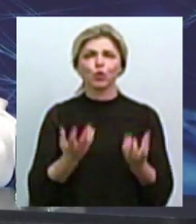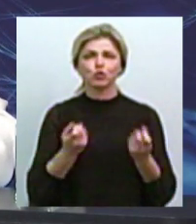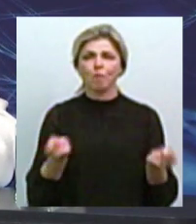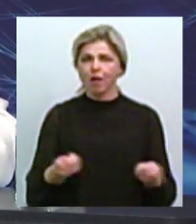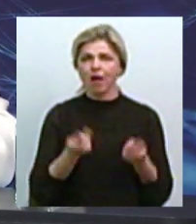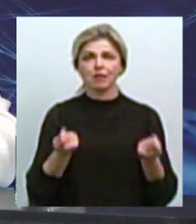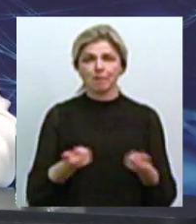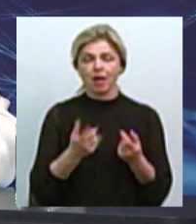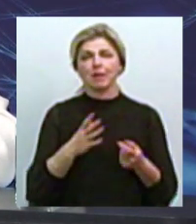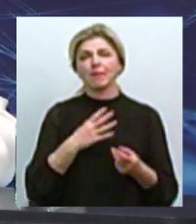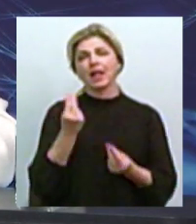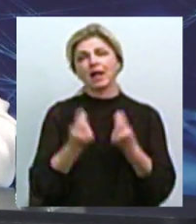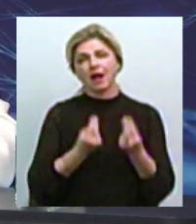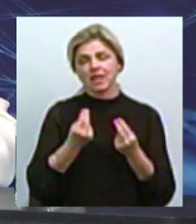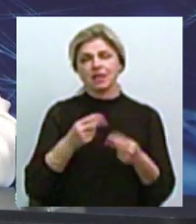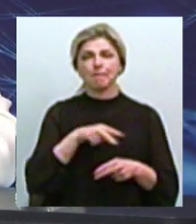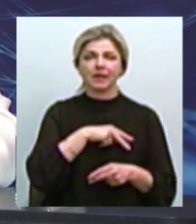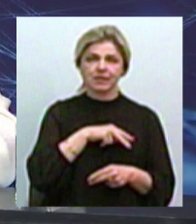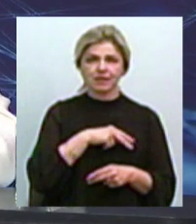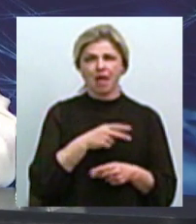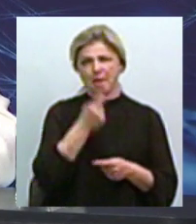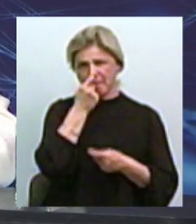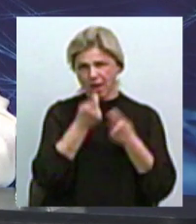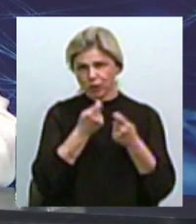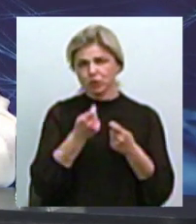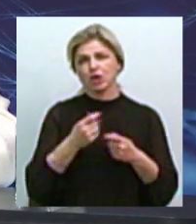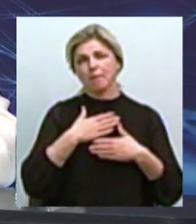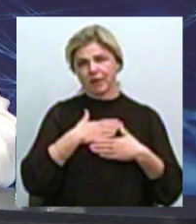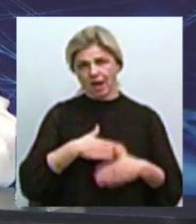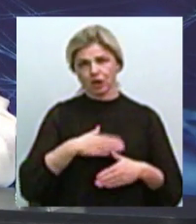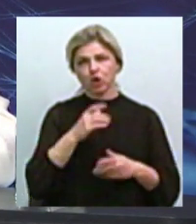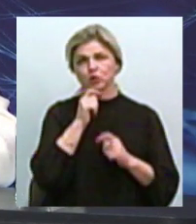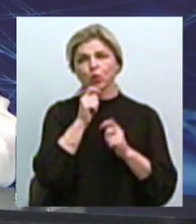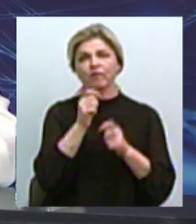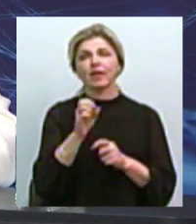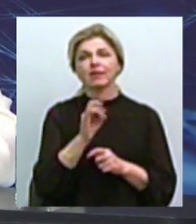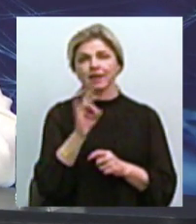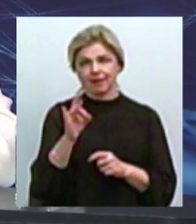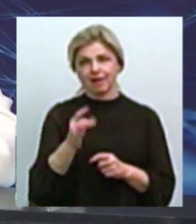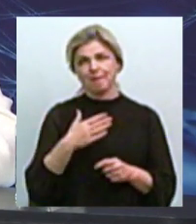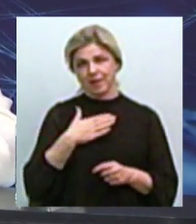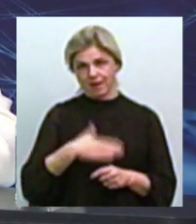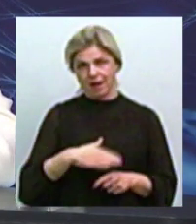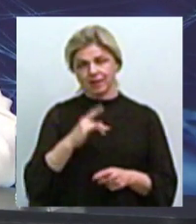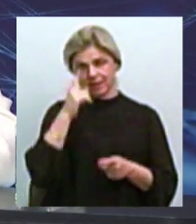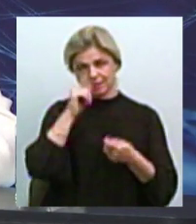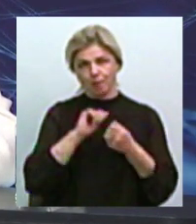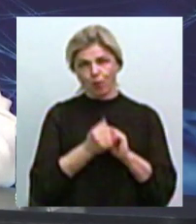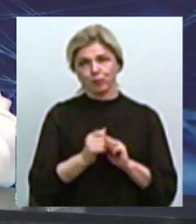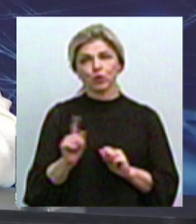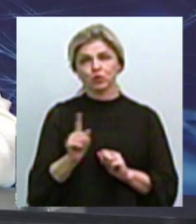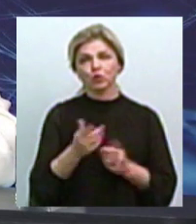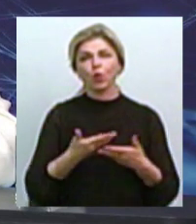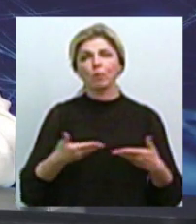разыграли призы от нас, от партнеров, просто мелочи, приятные какие-то сувениры для детей, прежде всего. И запомнилось тем, что мы